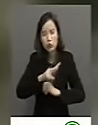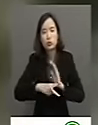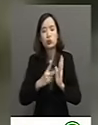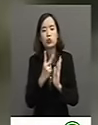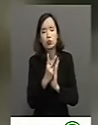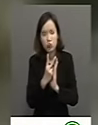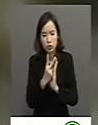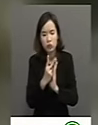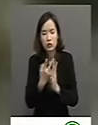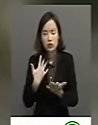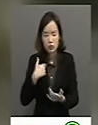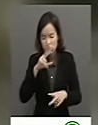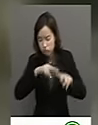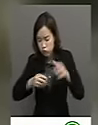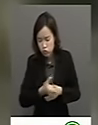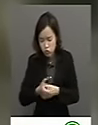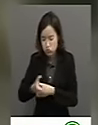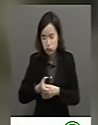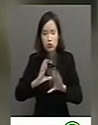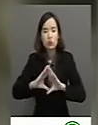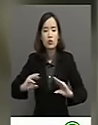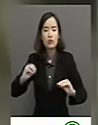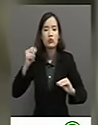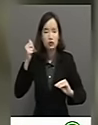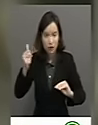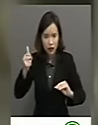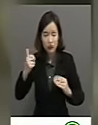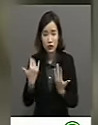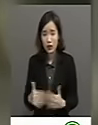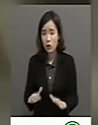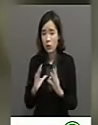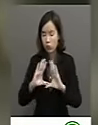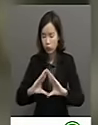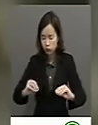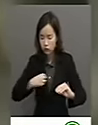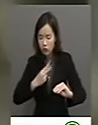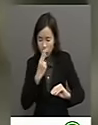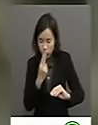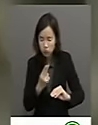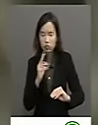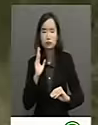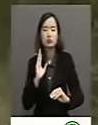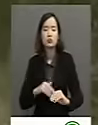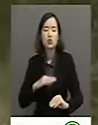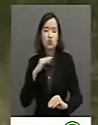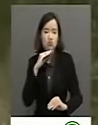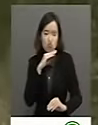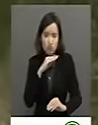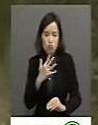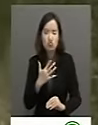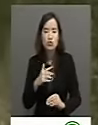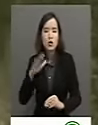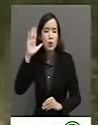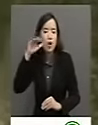ามารถที่จะคุมเพลิงเอาไว้ได้หลังจากที่เพลิงสงบครับรอจังหวะก็เข้าไปดูปรากฏว่าทั้งพ่อพันธุ์แ